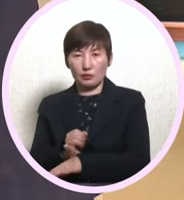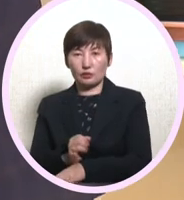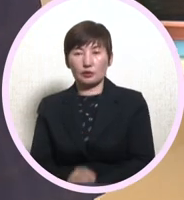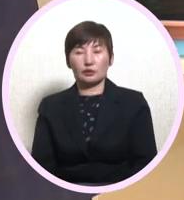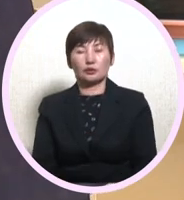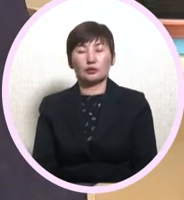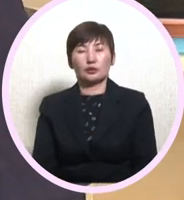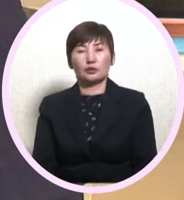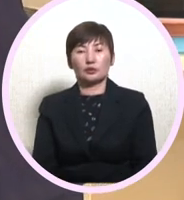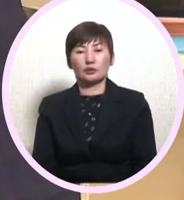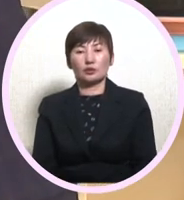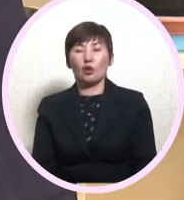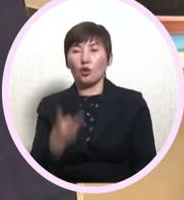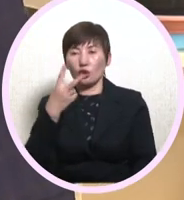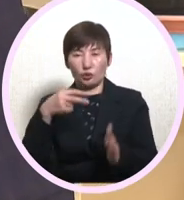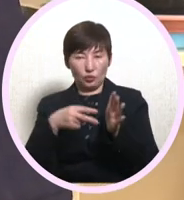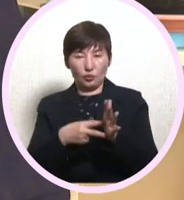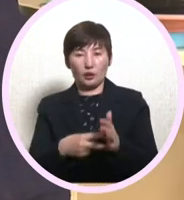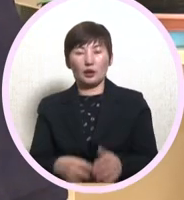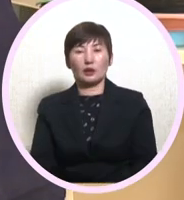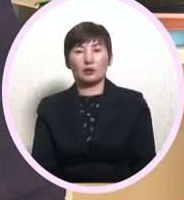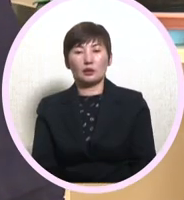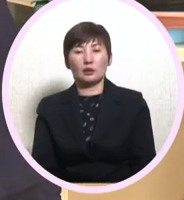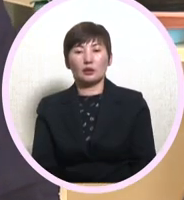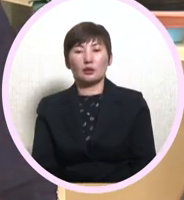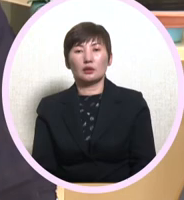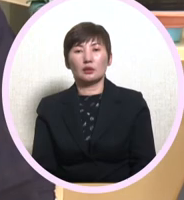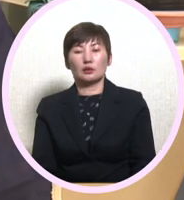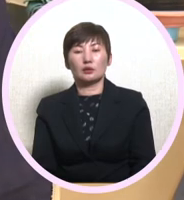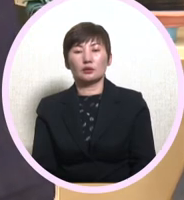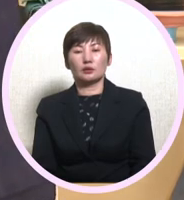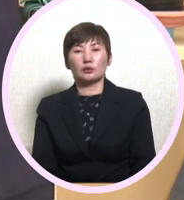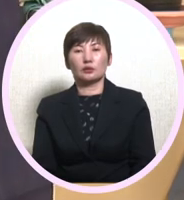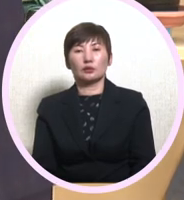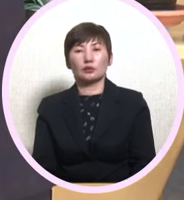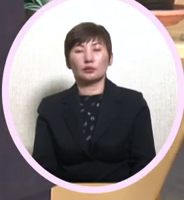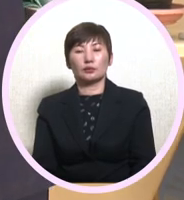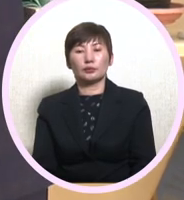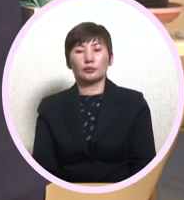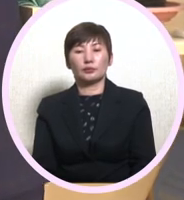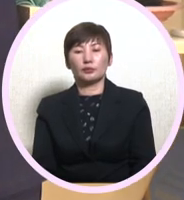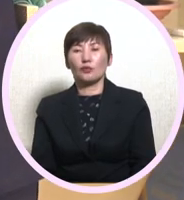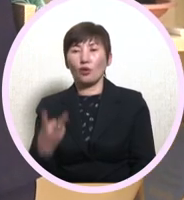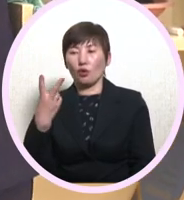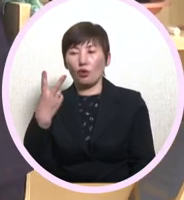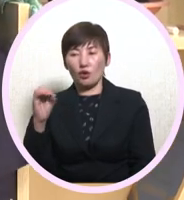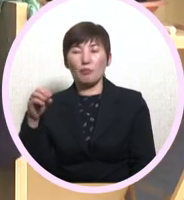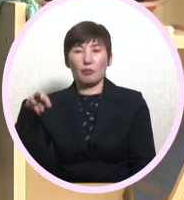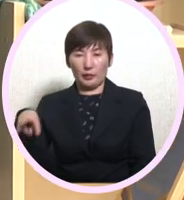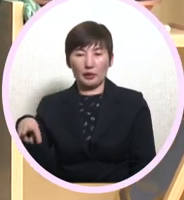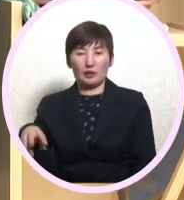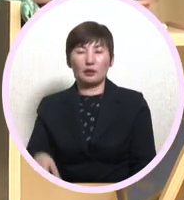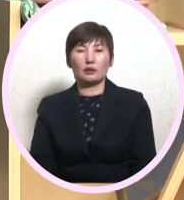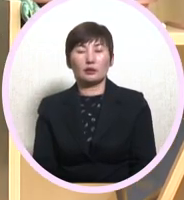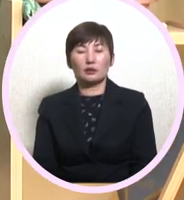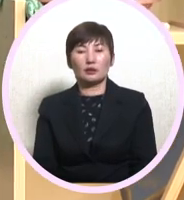3 жив учраас 2 таван. За аваатлаа. Энэ хаваачхаар 4. За 20 метр болчихно. За